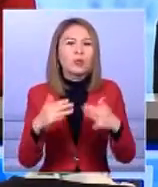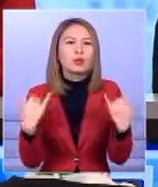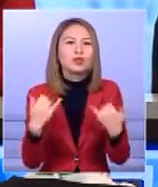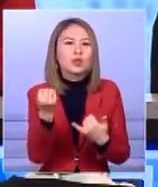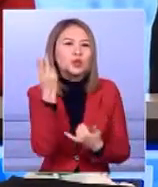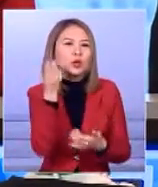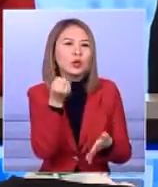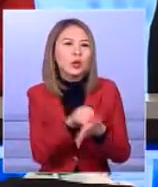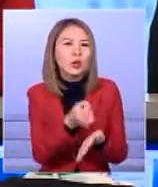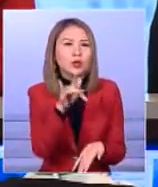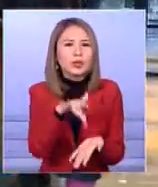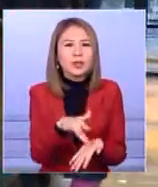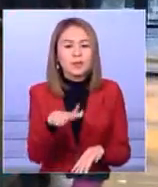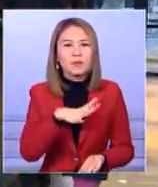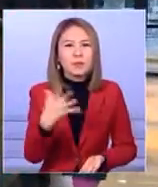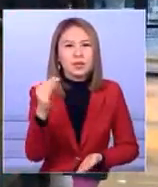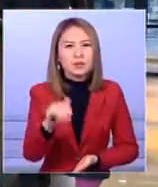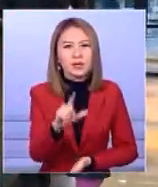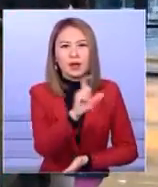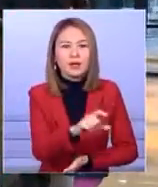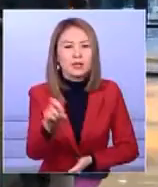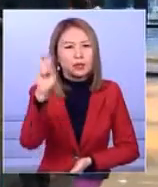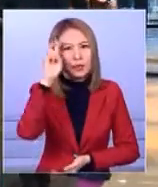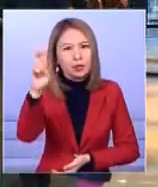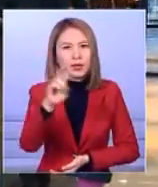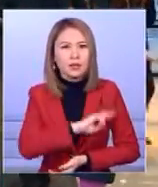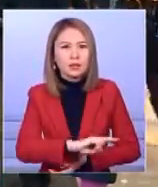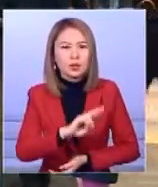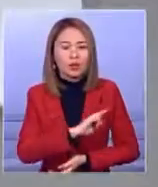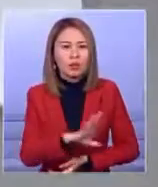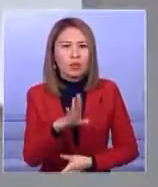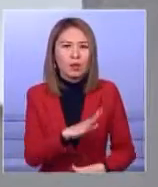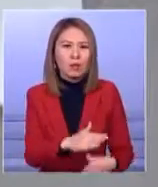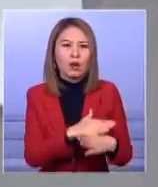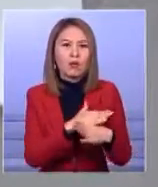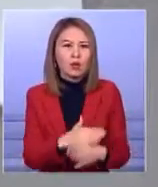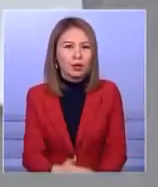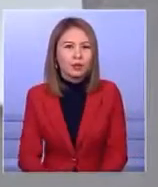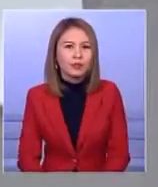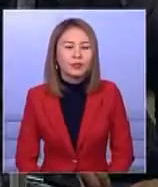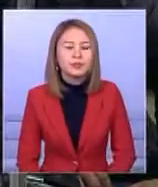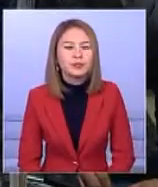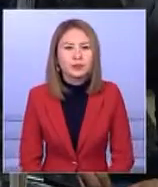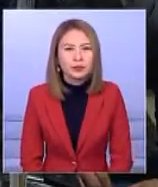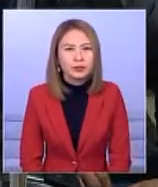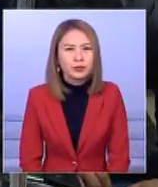айтуынша, бүгін түске дейін орталықтарда 5000-нан астам мемлекеттік қызмет көрсетілген.